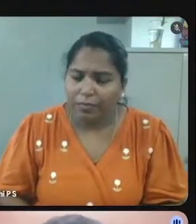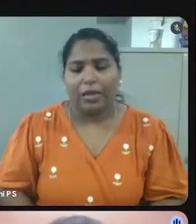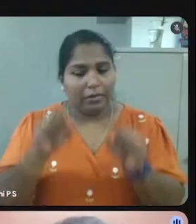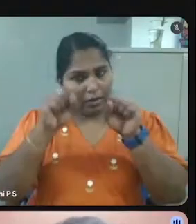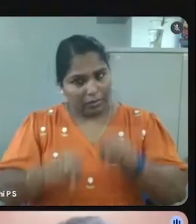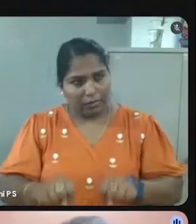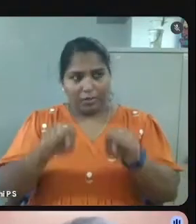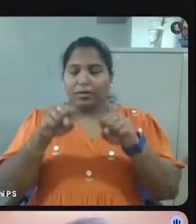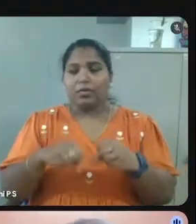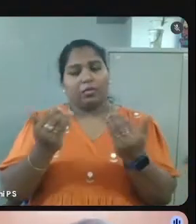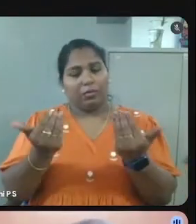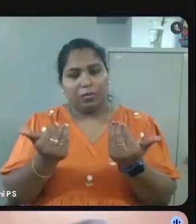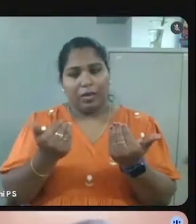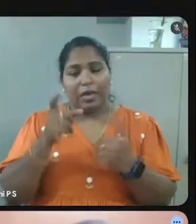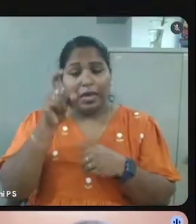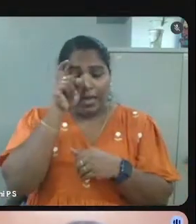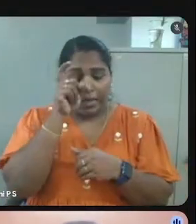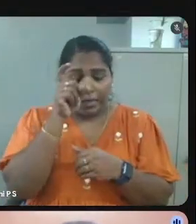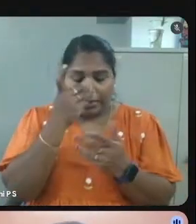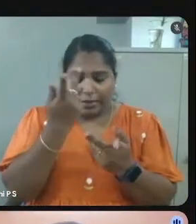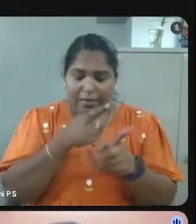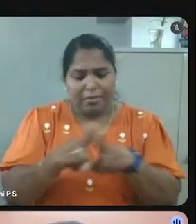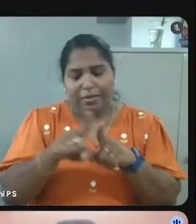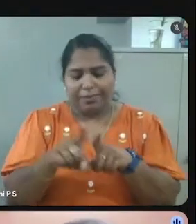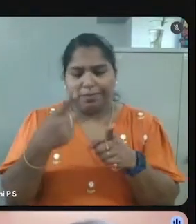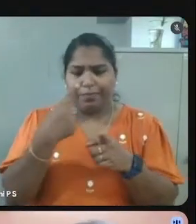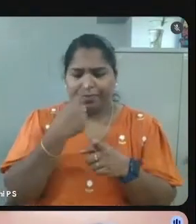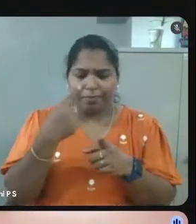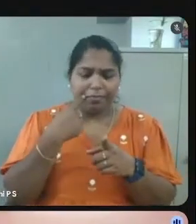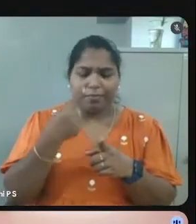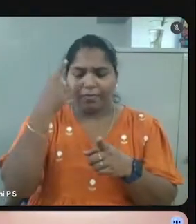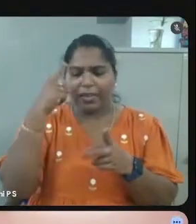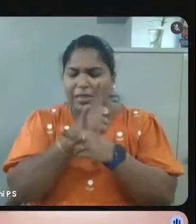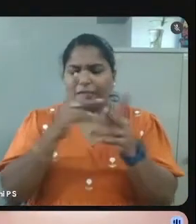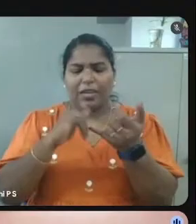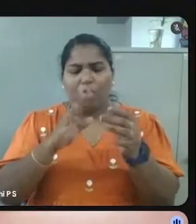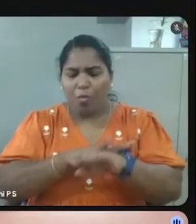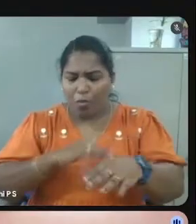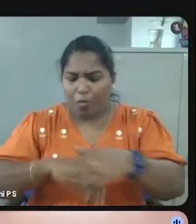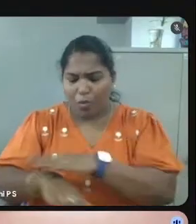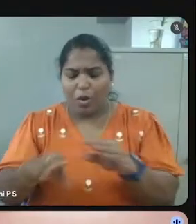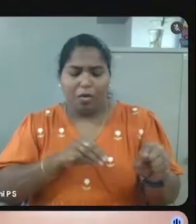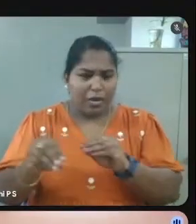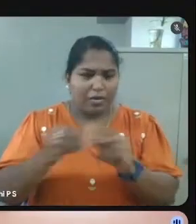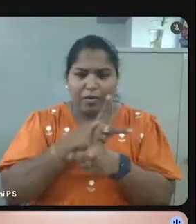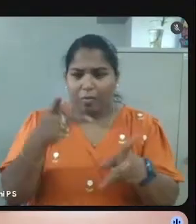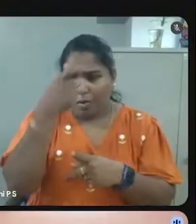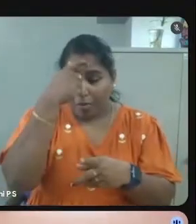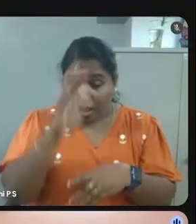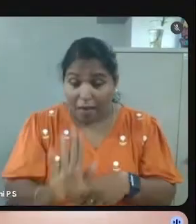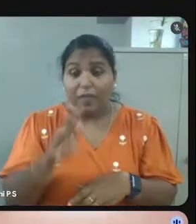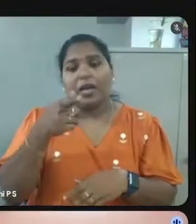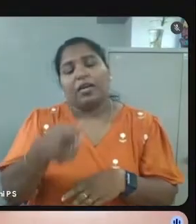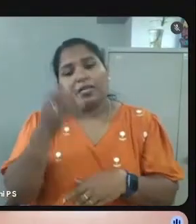ഡെഫിനറ്റ്ലി നമുക്കിത് സെൻസറി ഇഷ്യൂസ് ഉള്ളവർക്ക് സെൻസറി റീ എഡ്യൂക്കേഷൻസ് പ്രോഗ്രാമും പിന്നെ സെൻസറി ഇന്റഗ്രേഷൻസ് പ്രോഗ്രാമാണ്